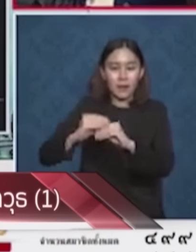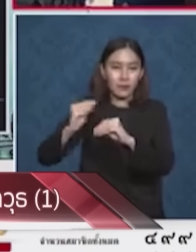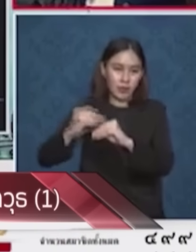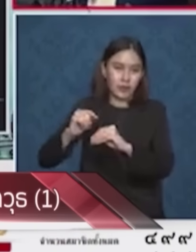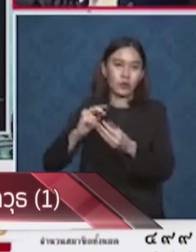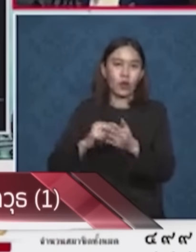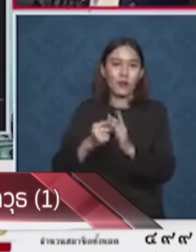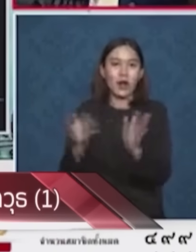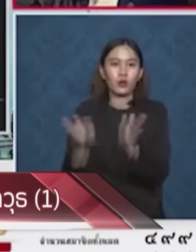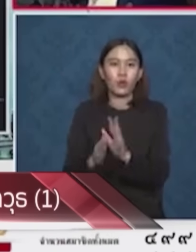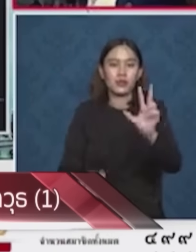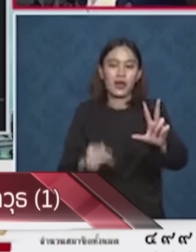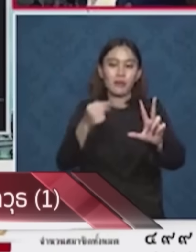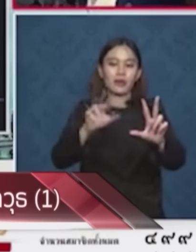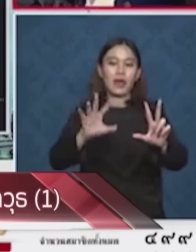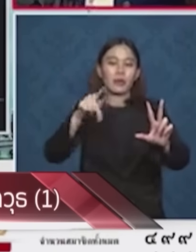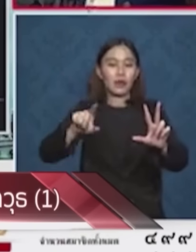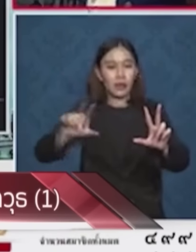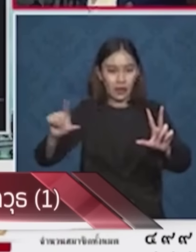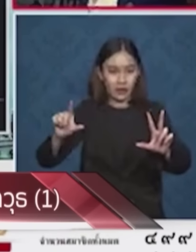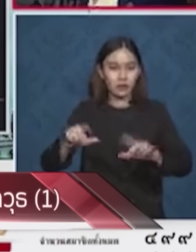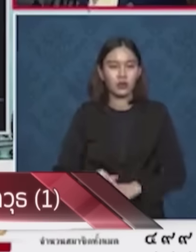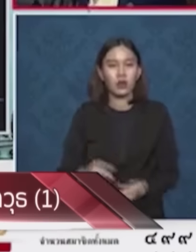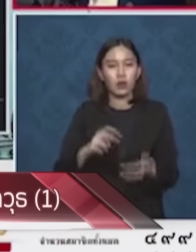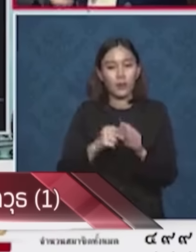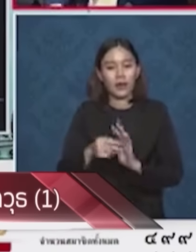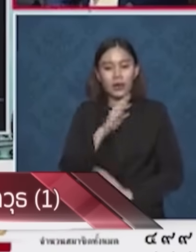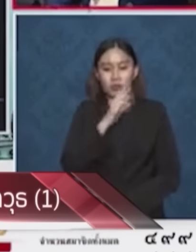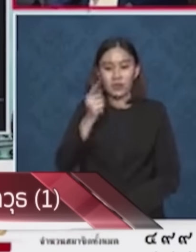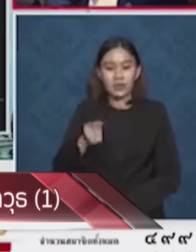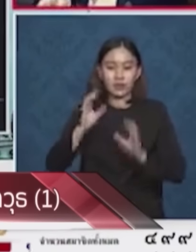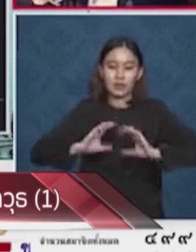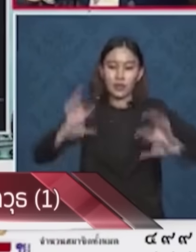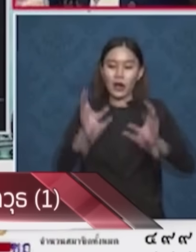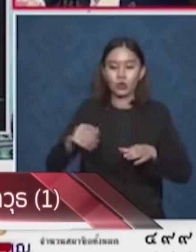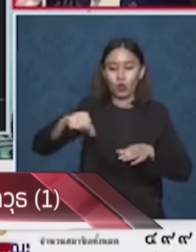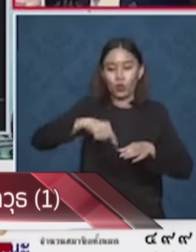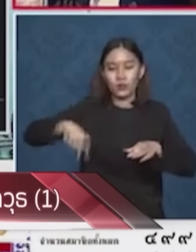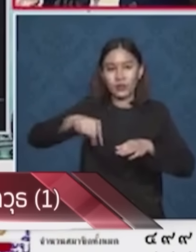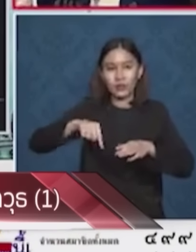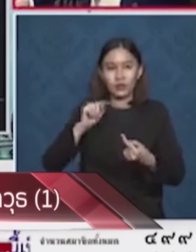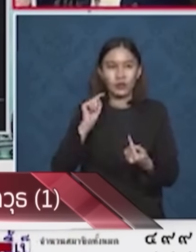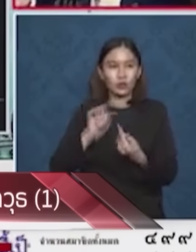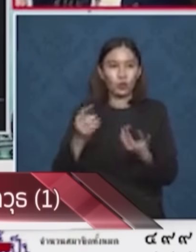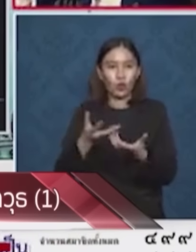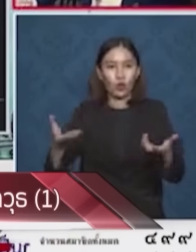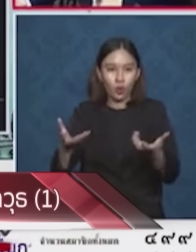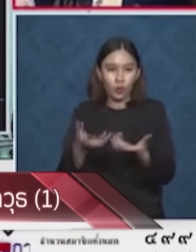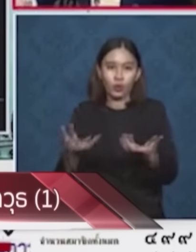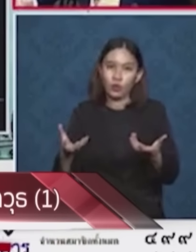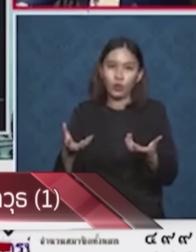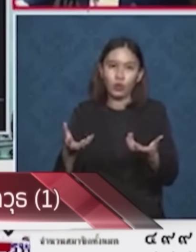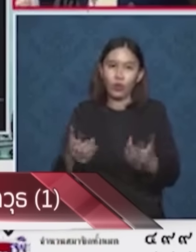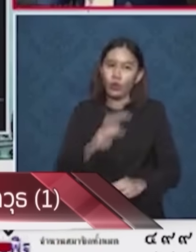ไปก็จะกลายเป็น 35,000ล้านบาทซึ่งเท่ากับความจริงแล้วเนี่ยรัฐบาลชุดนี้ยอดคลังแสงนี่ทวีสินกว่า